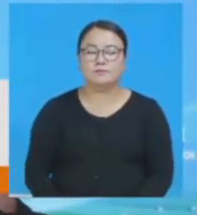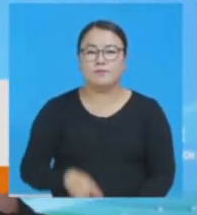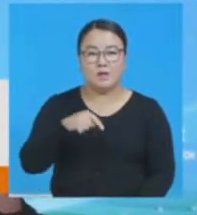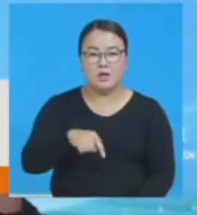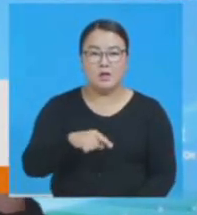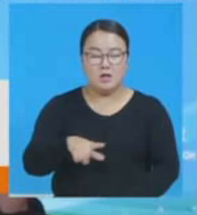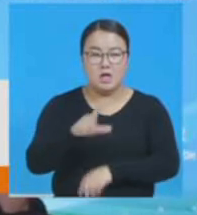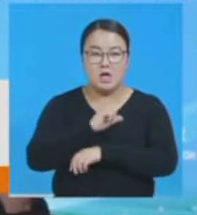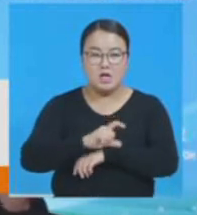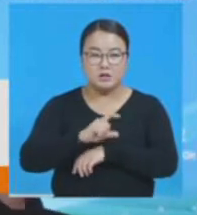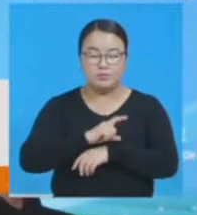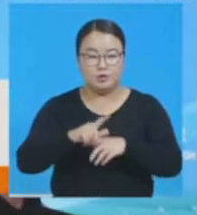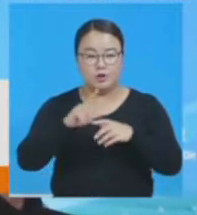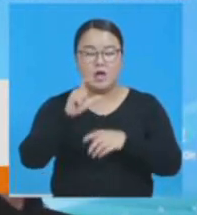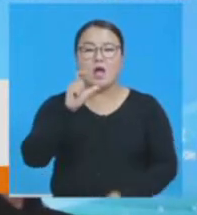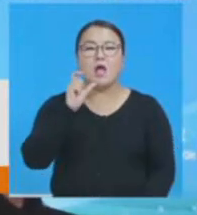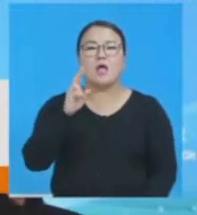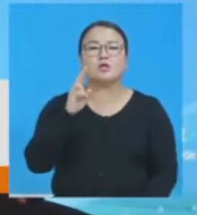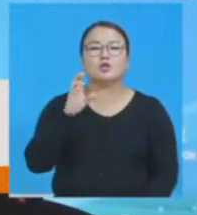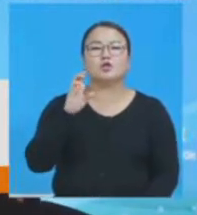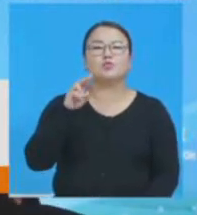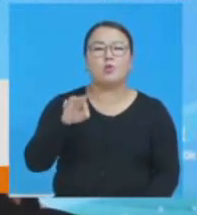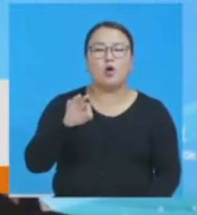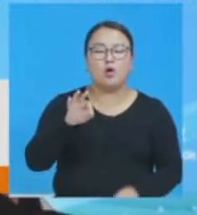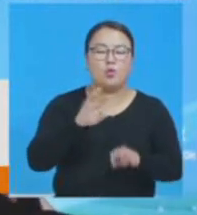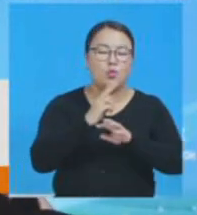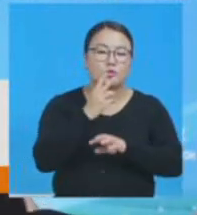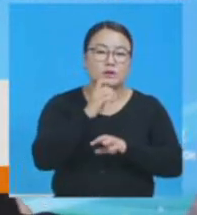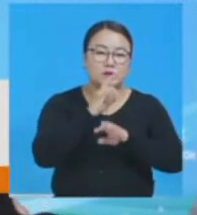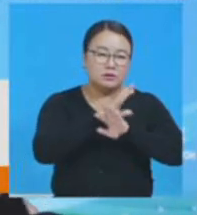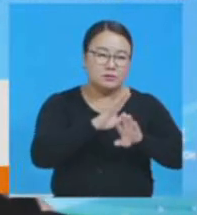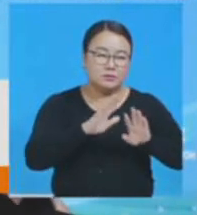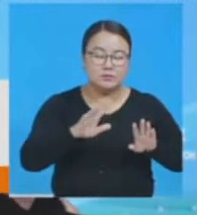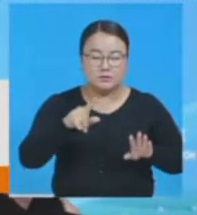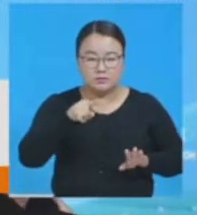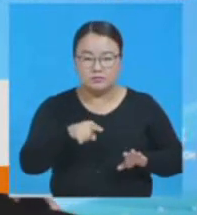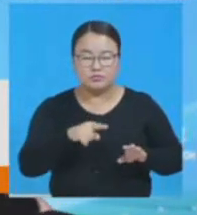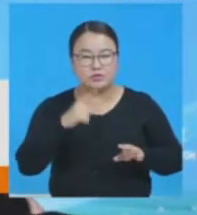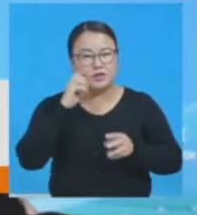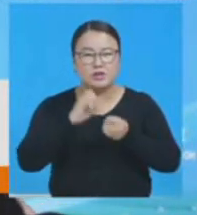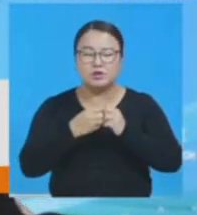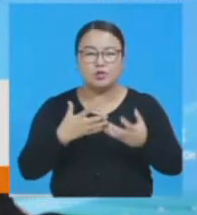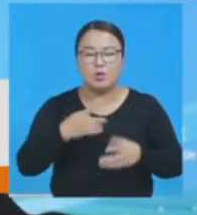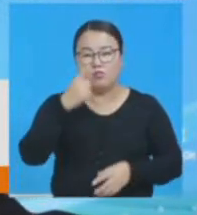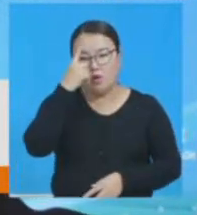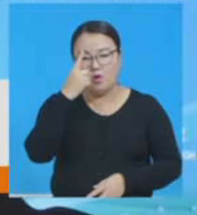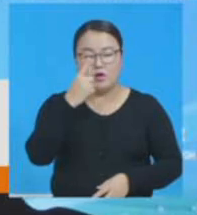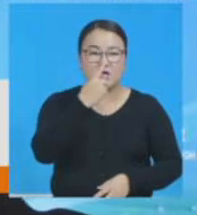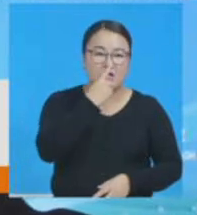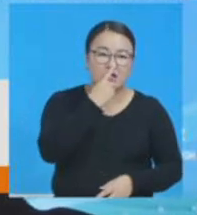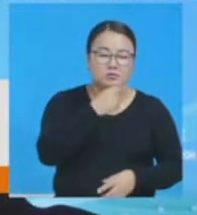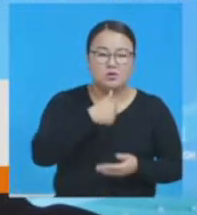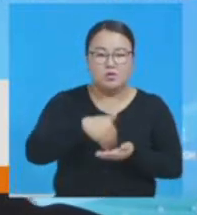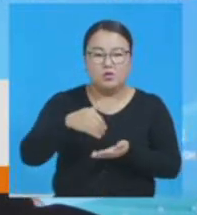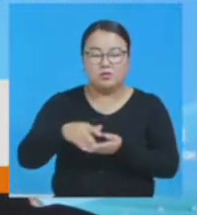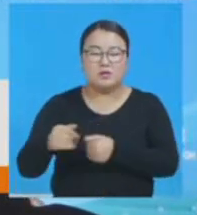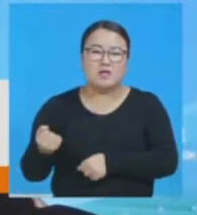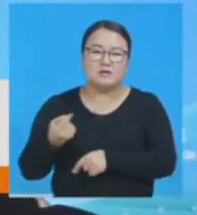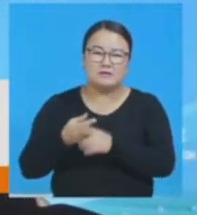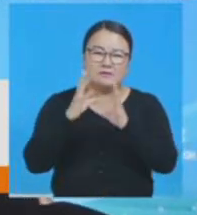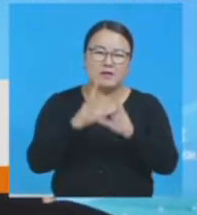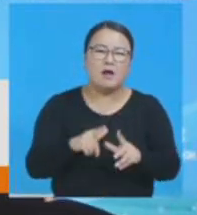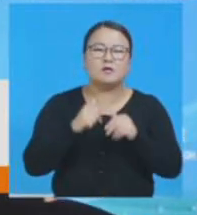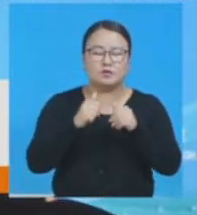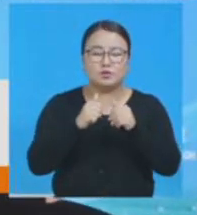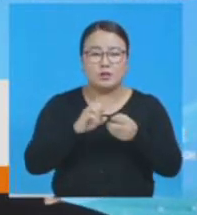экспо зохион байгуулсан гол зорилго маань болохоор Монгол хэдтийн худалдааг эрчимжүүлэх энэ тал дээр арга хэмжээ авч байгаа. Тэгээд